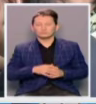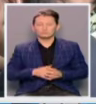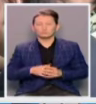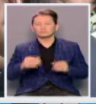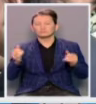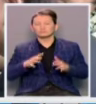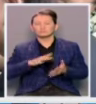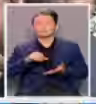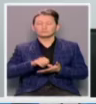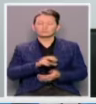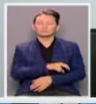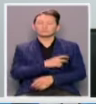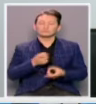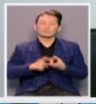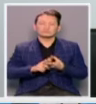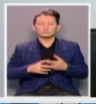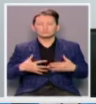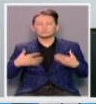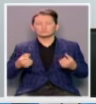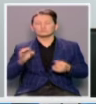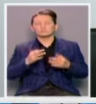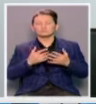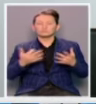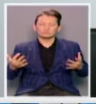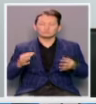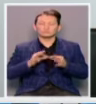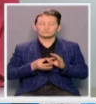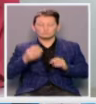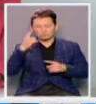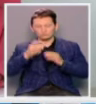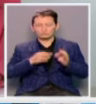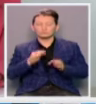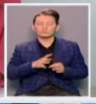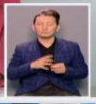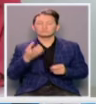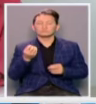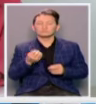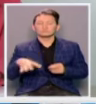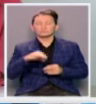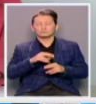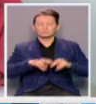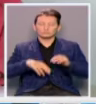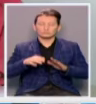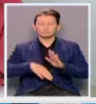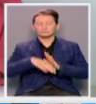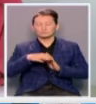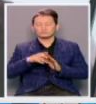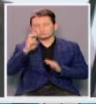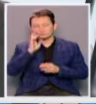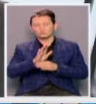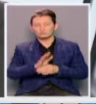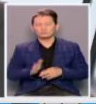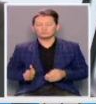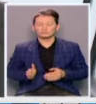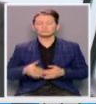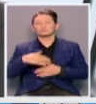Жиынға қатысқан медицина өкілдері денсаулық саласындағы көптеген өзекті мәселелерді де талқылады. Сондай-ақ микроқұрылымды дамыту, мемлекеттік жекеменшік